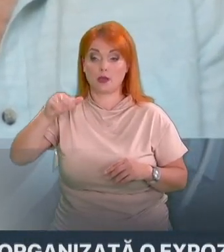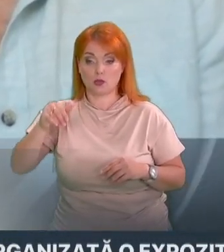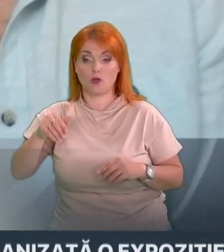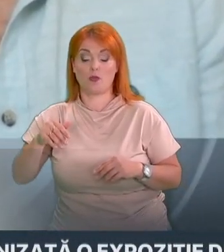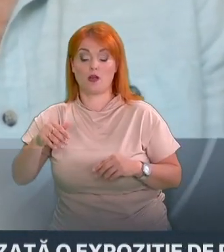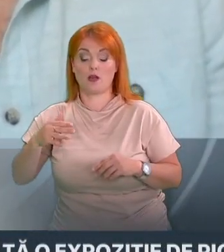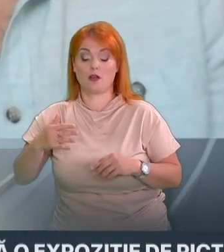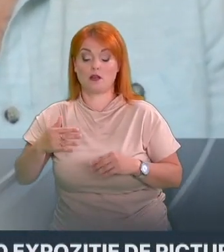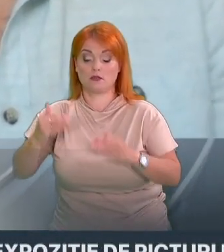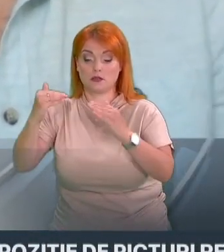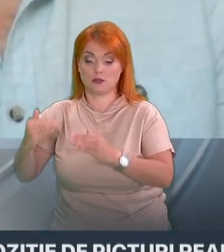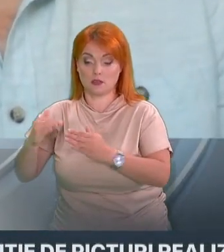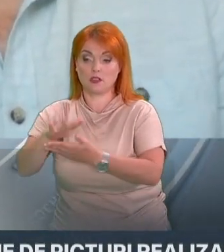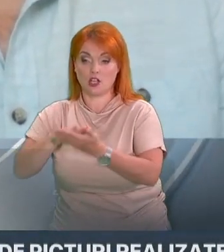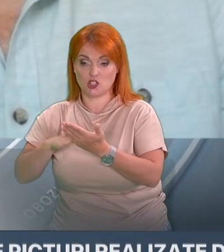din această